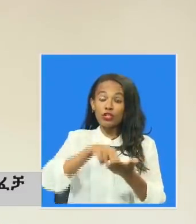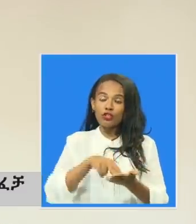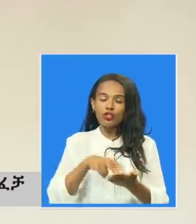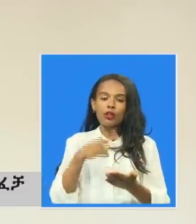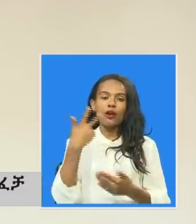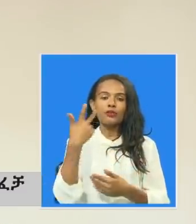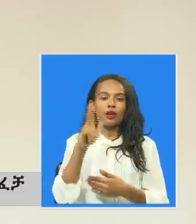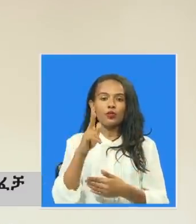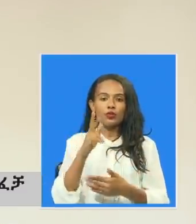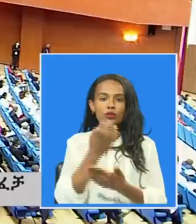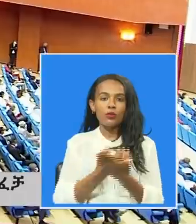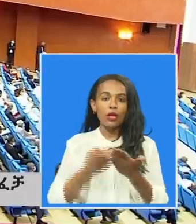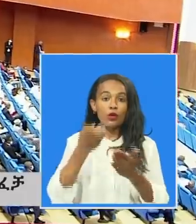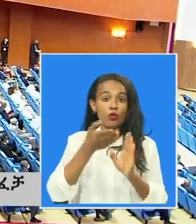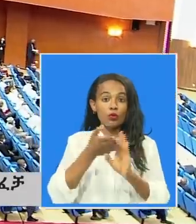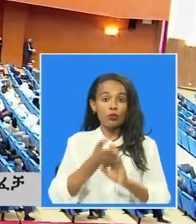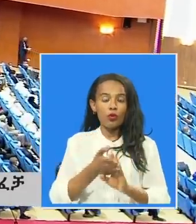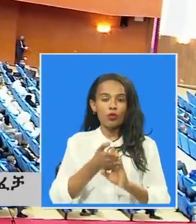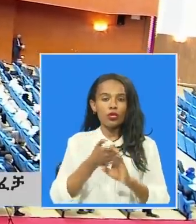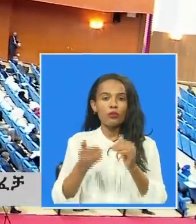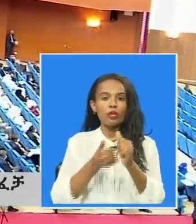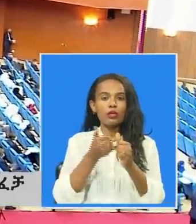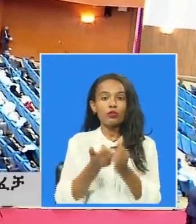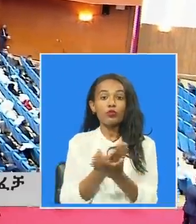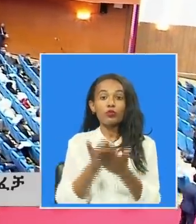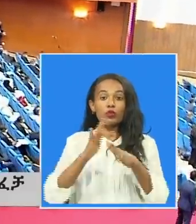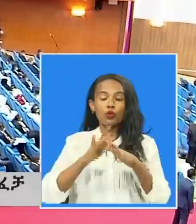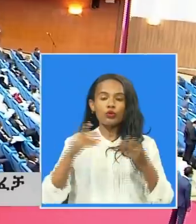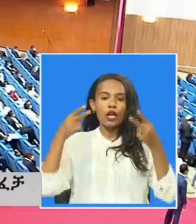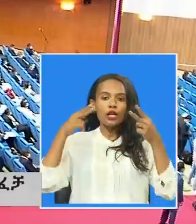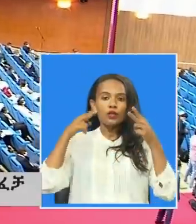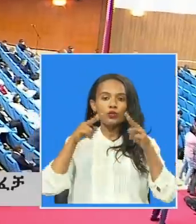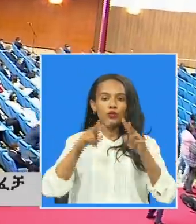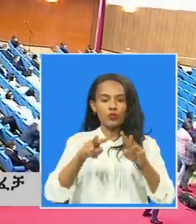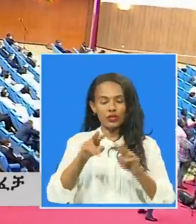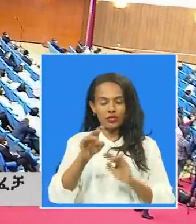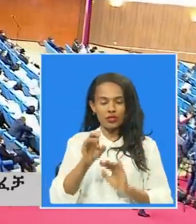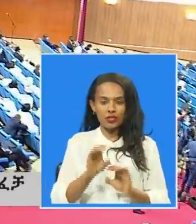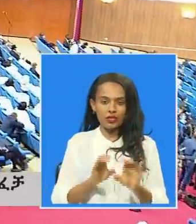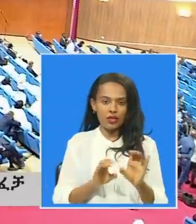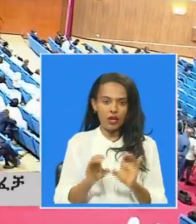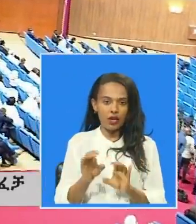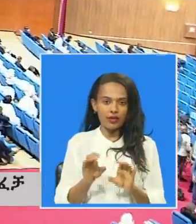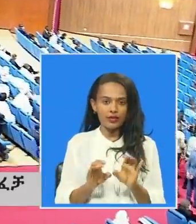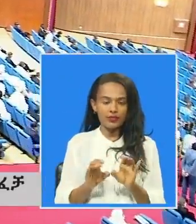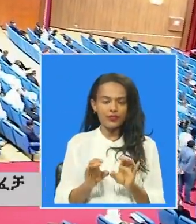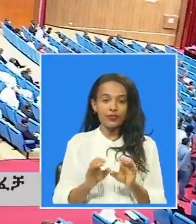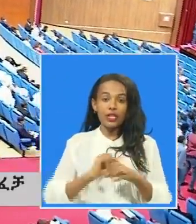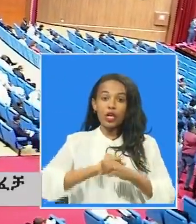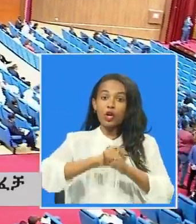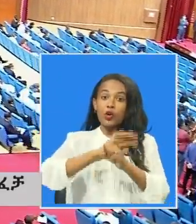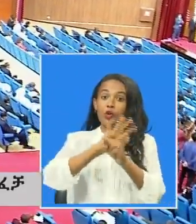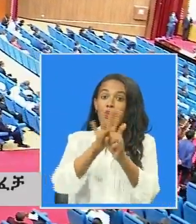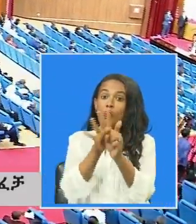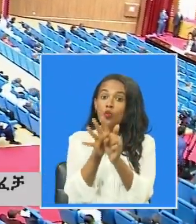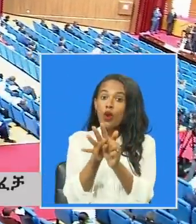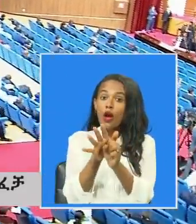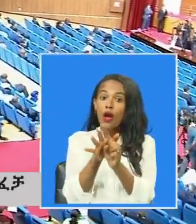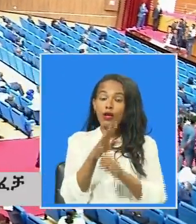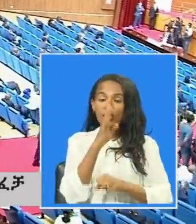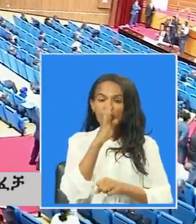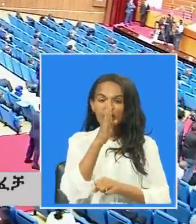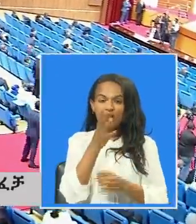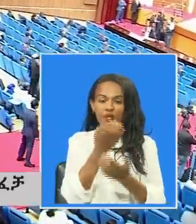በ2013 በኢኮኖሚ ረገድ የሚከተሉት ጉዳዮች ላይ ትኩረት ይደረጋል። ኮሮና